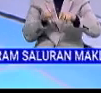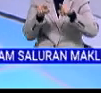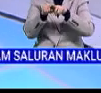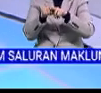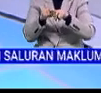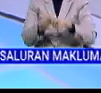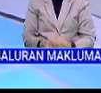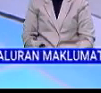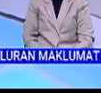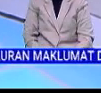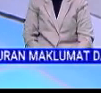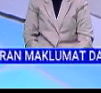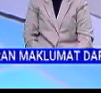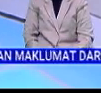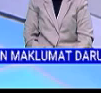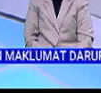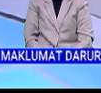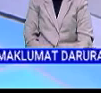dengannya.